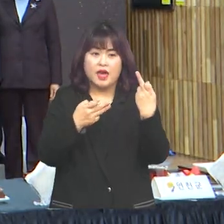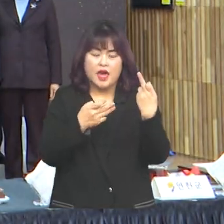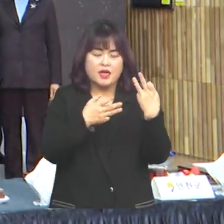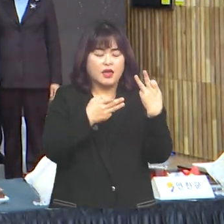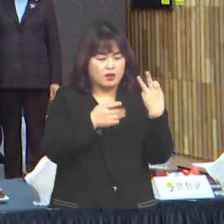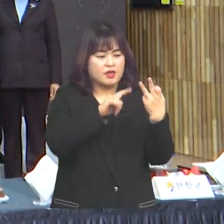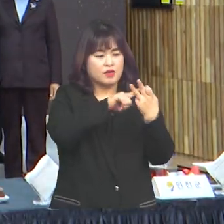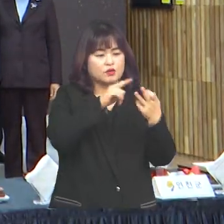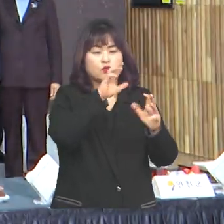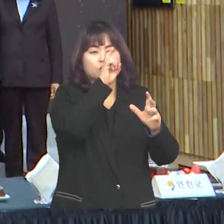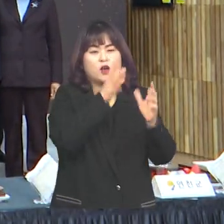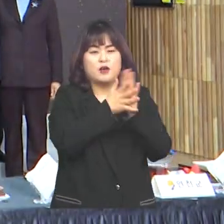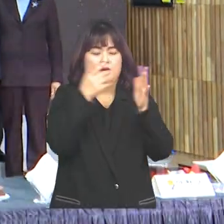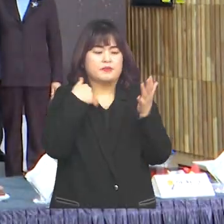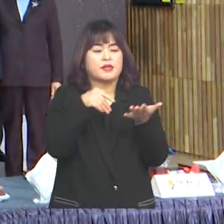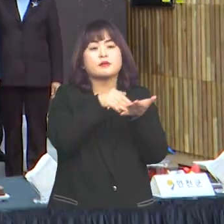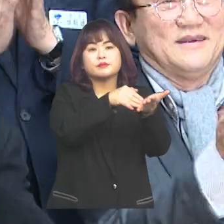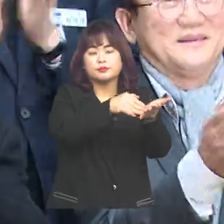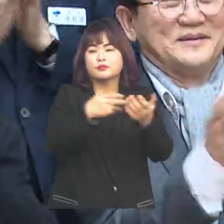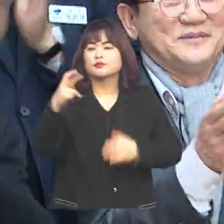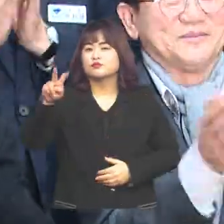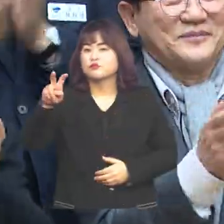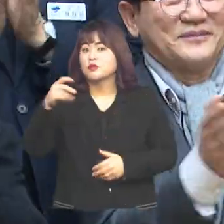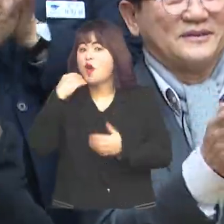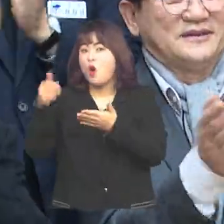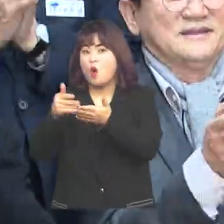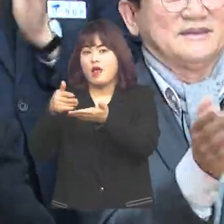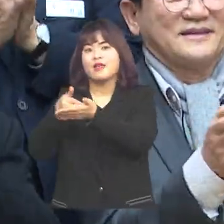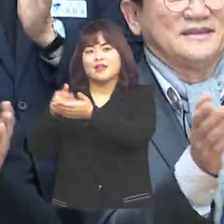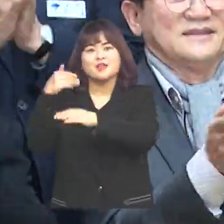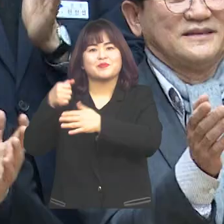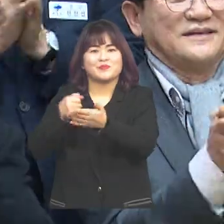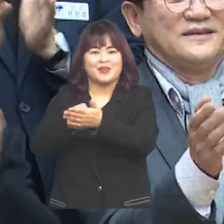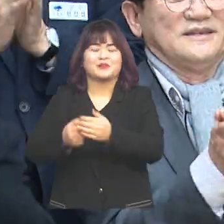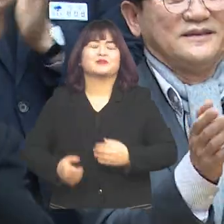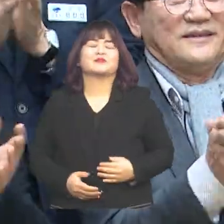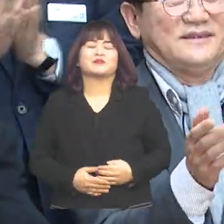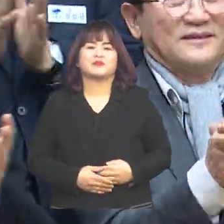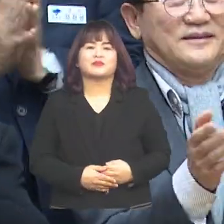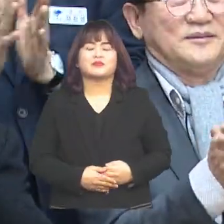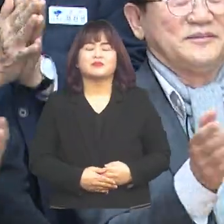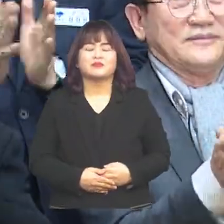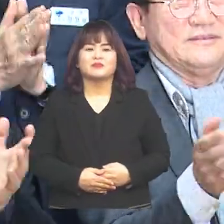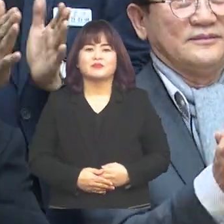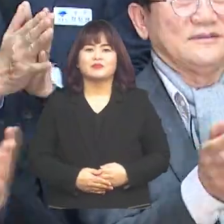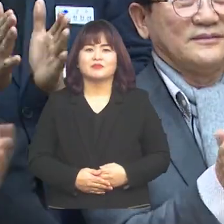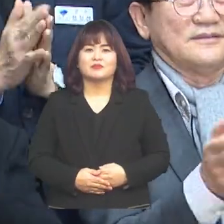안건을 중앙정부에 건의하고 22건은 경기도에 건의하기로 결정했습니다.